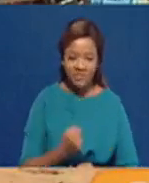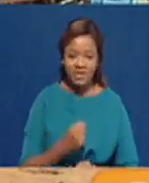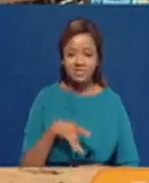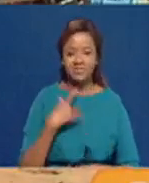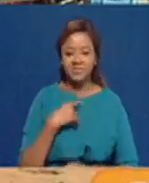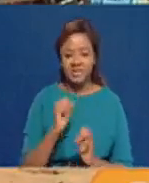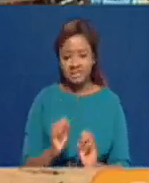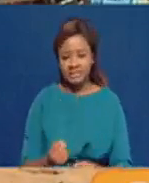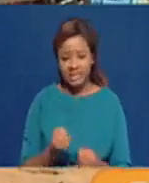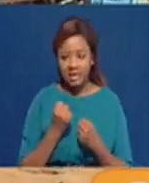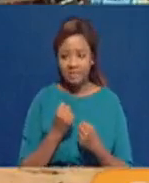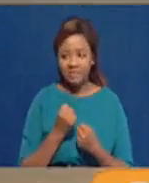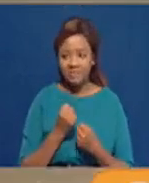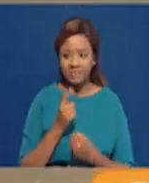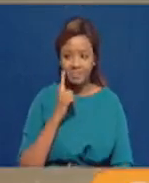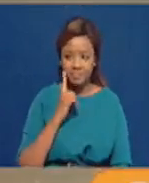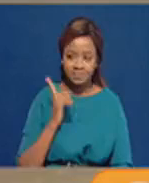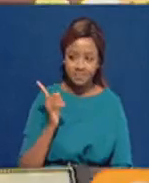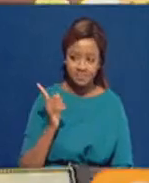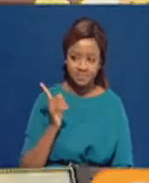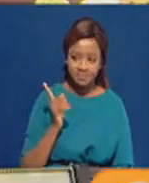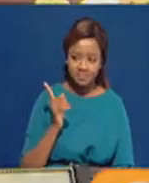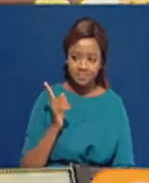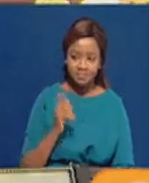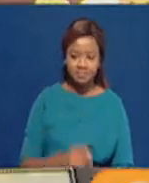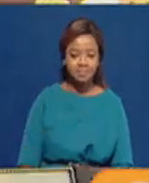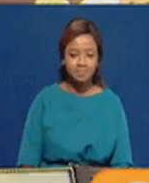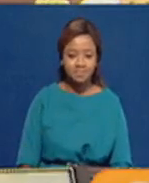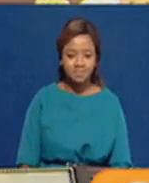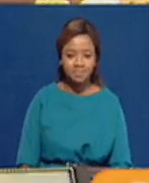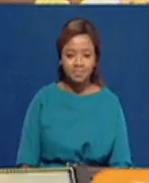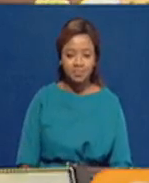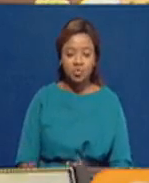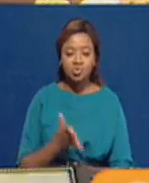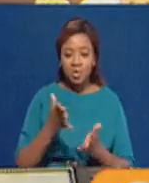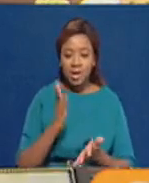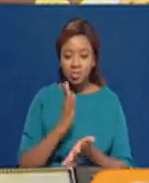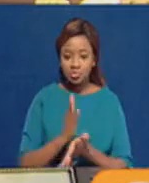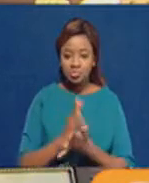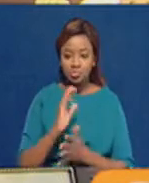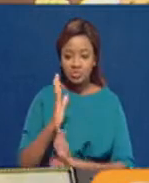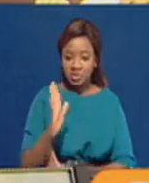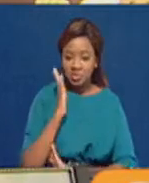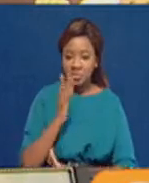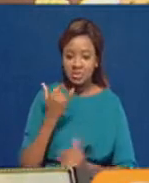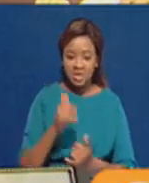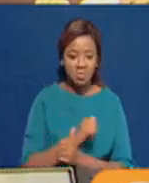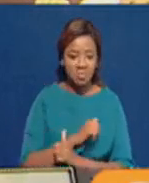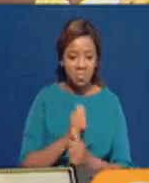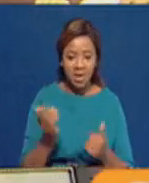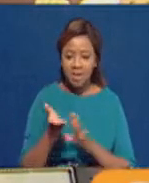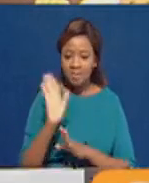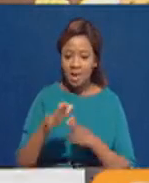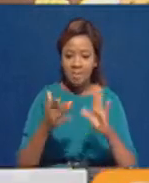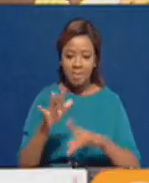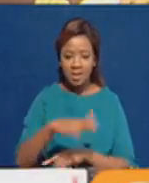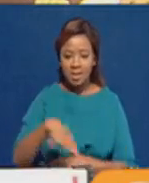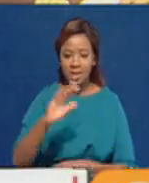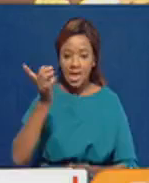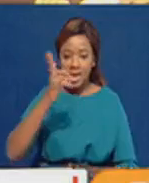day-to-day activities within the CBD. Usalama umeanza kurudi katika jiji la Nairobi. Sana sana